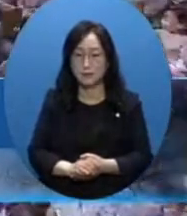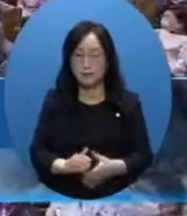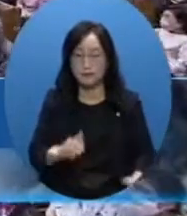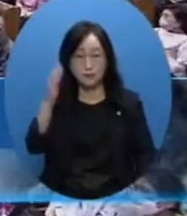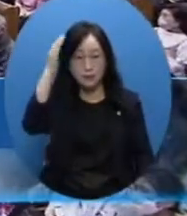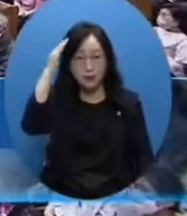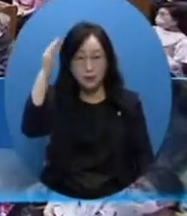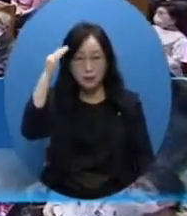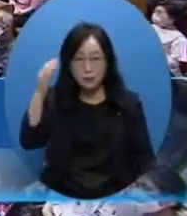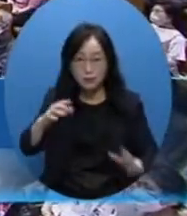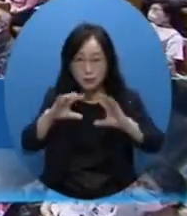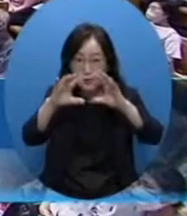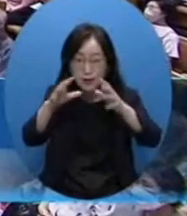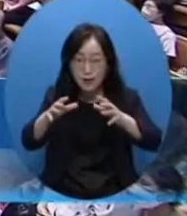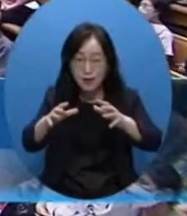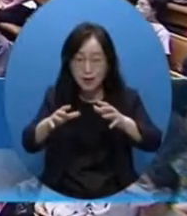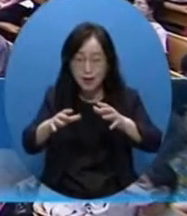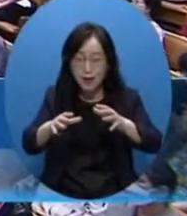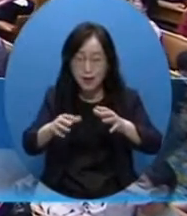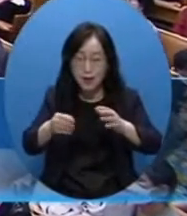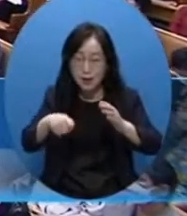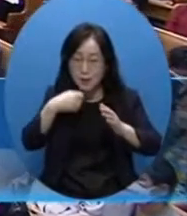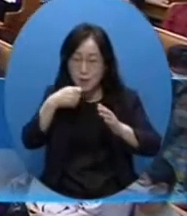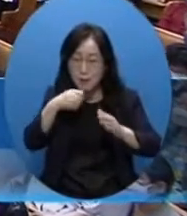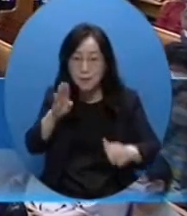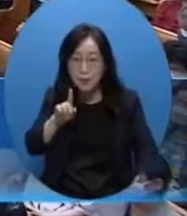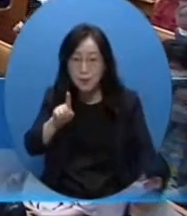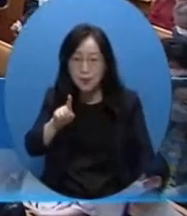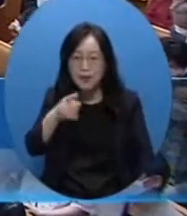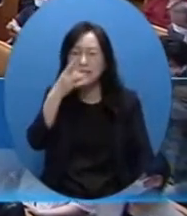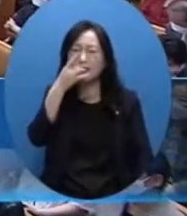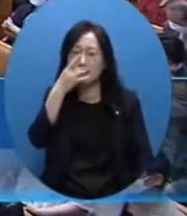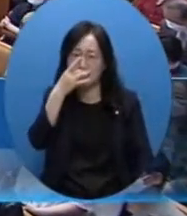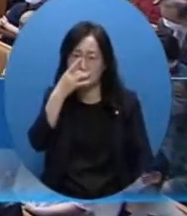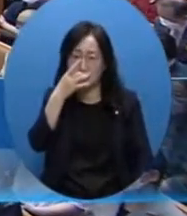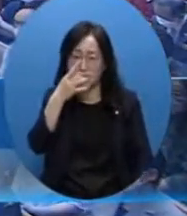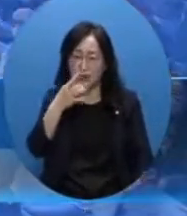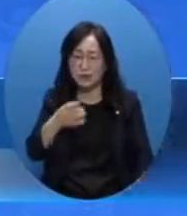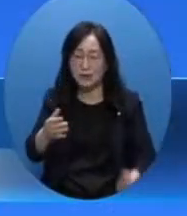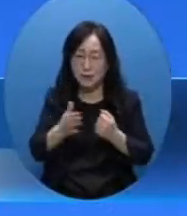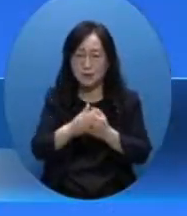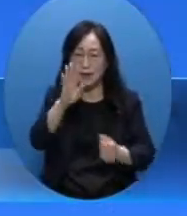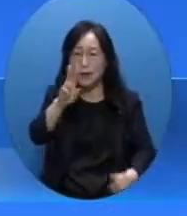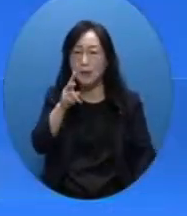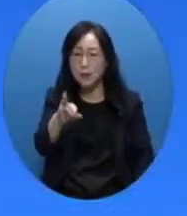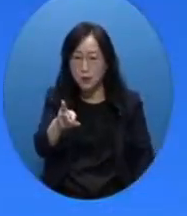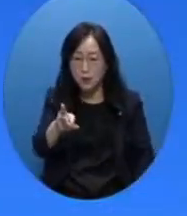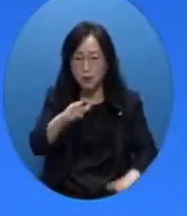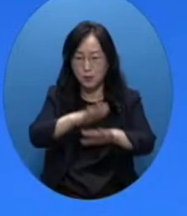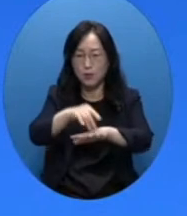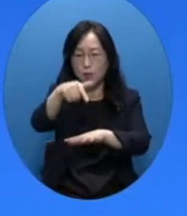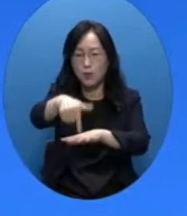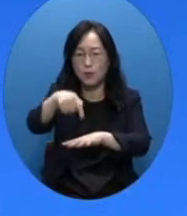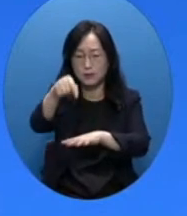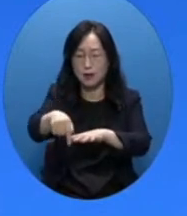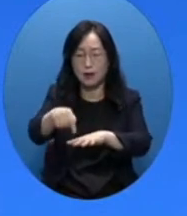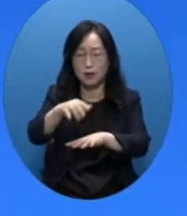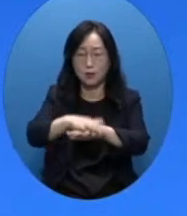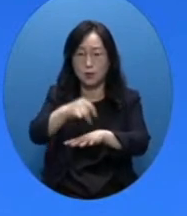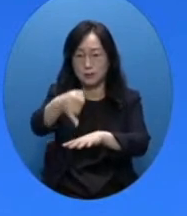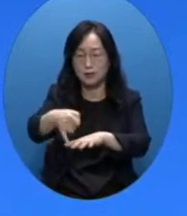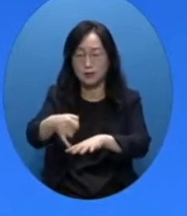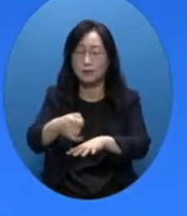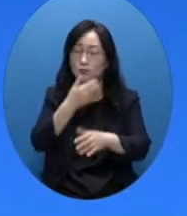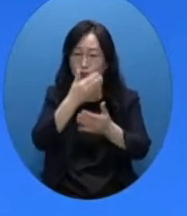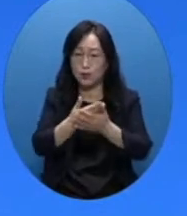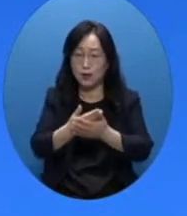우리나라의 주식이 쌀입니다. 그래서 이 변홍사가 매우 중요한데, 특별히 봄철